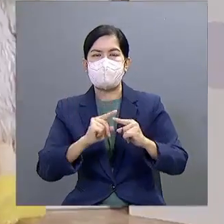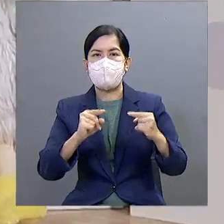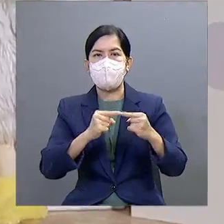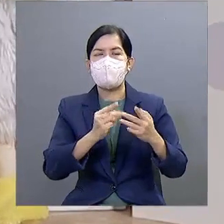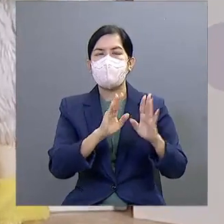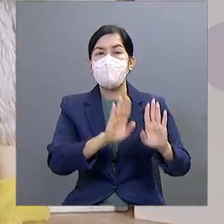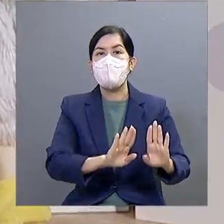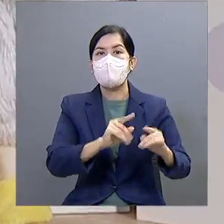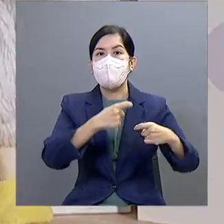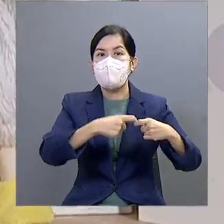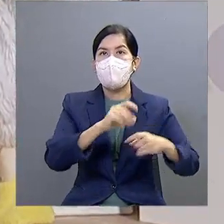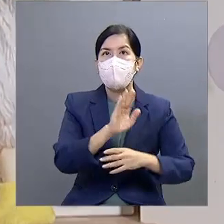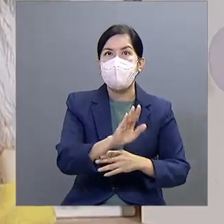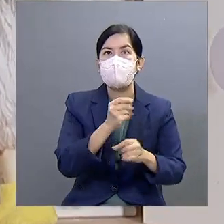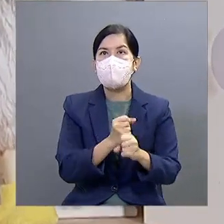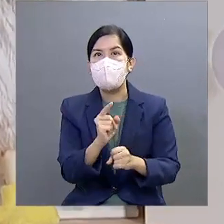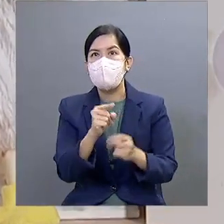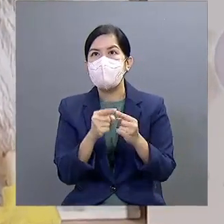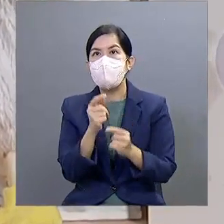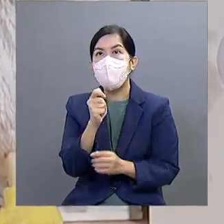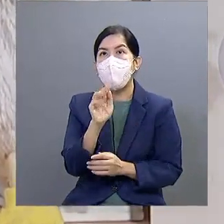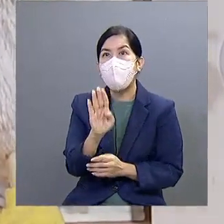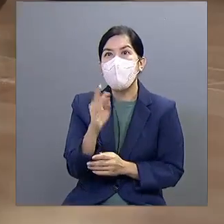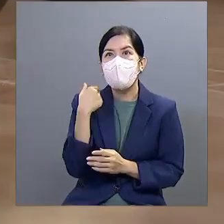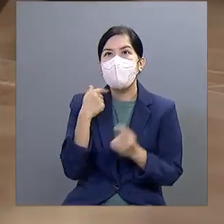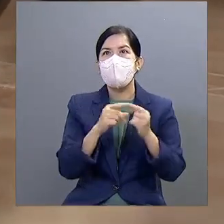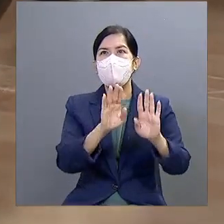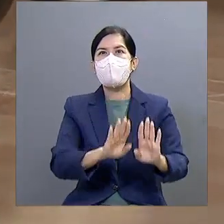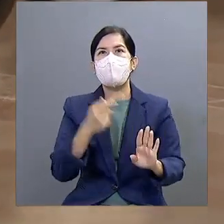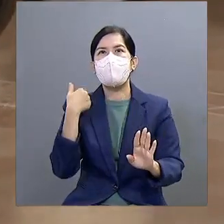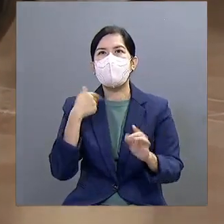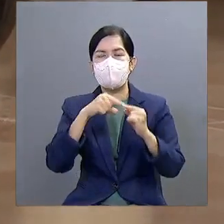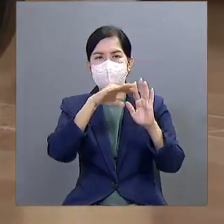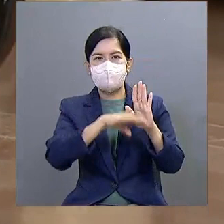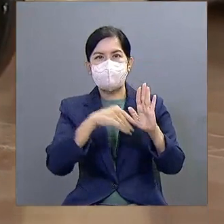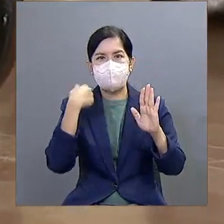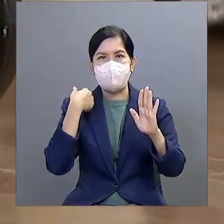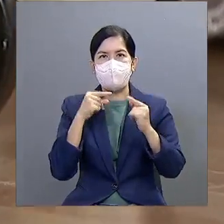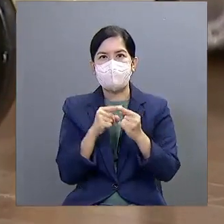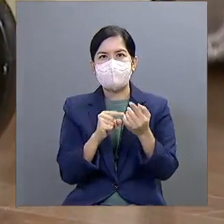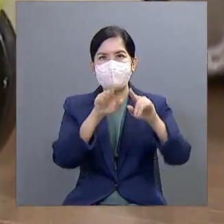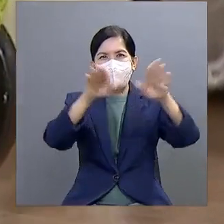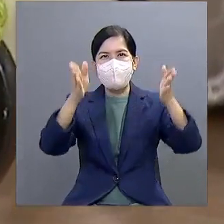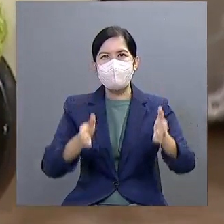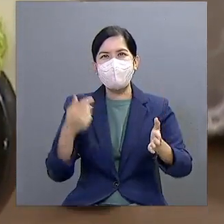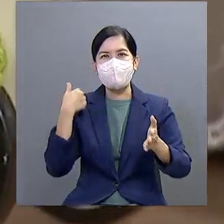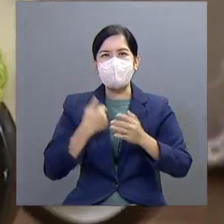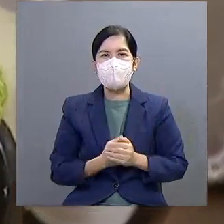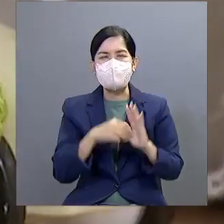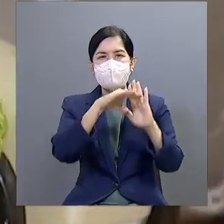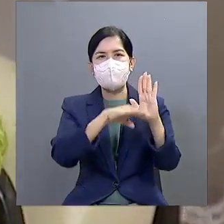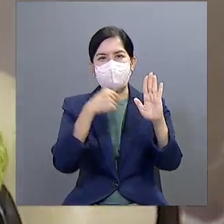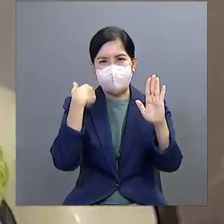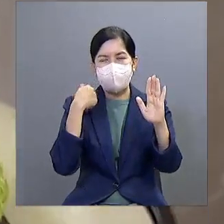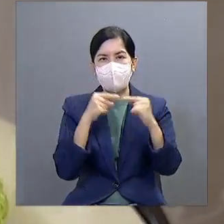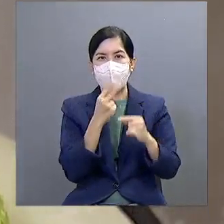ก็คือการอบในอุณหภูมิเท่าไหร่มีสิ่งแวดล้อมยังไงในตู้อบที่มันทำให้มีความชื้นขึ้นมาแล้วก็ทำให้ดินของเราเนี่